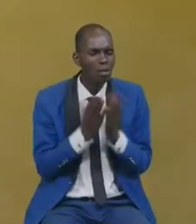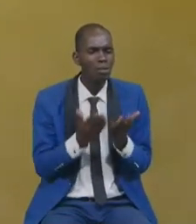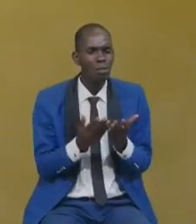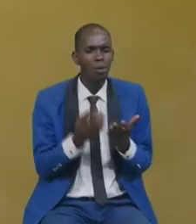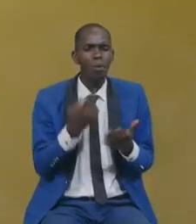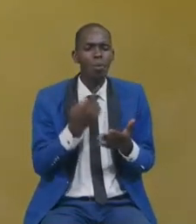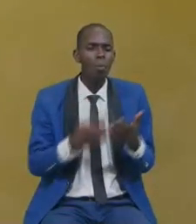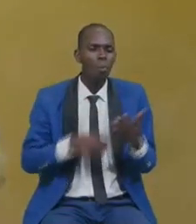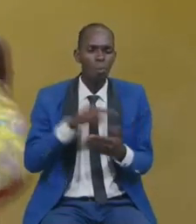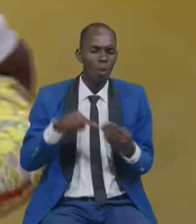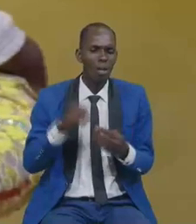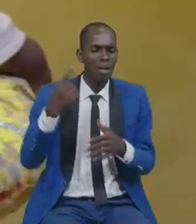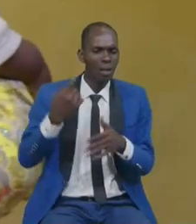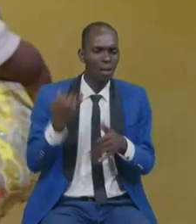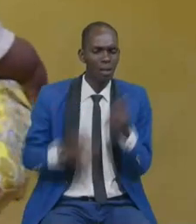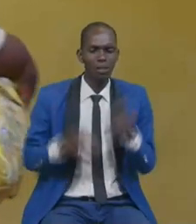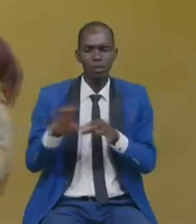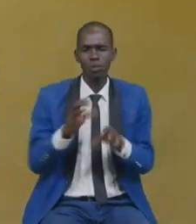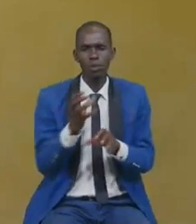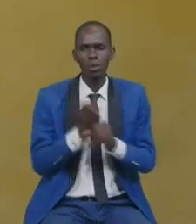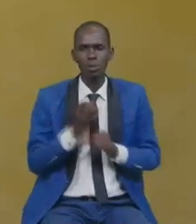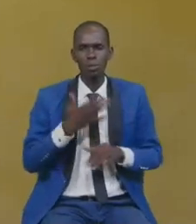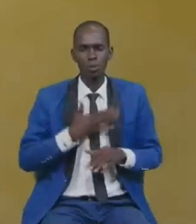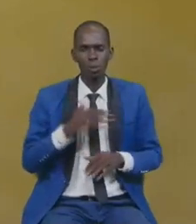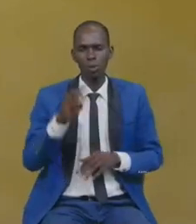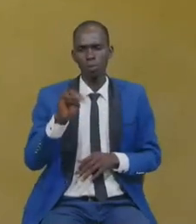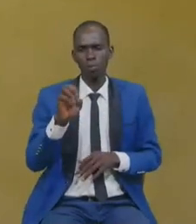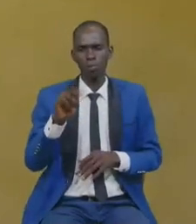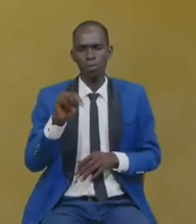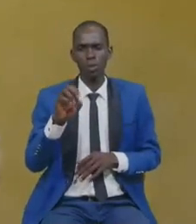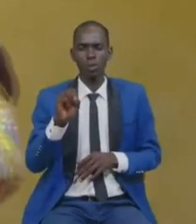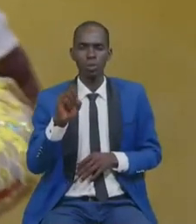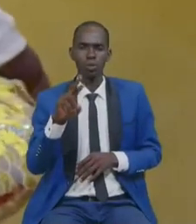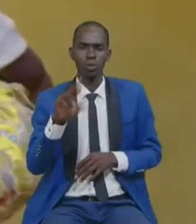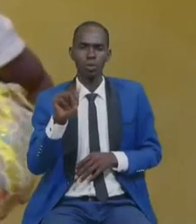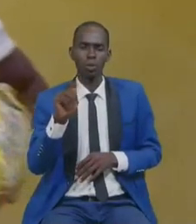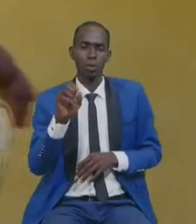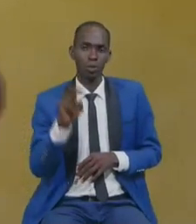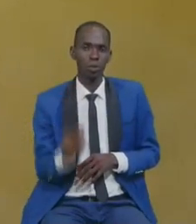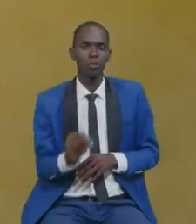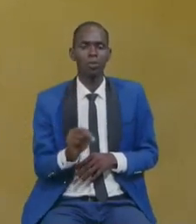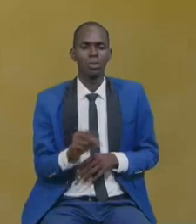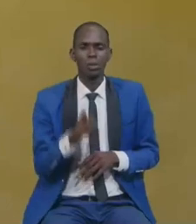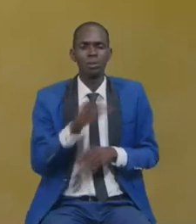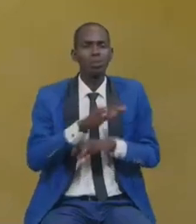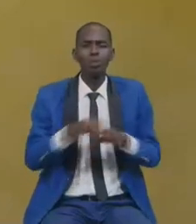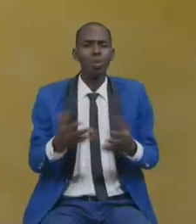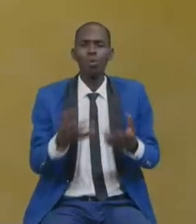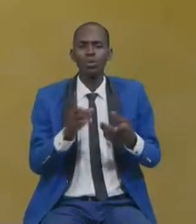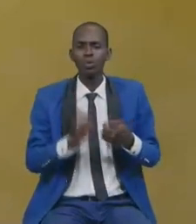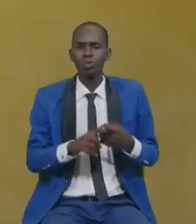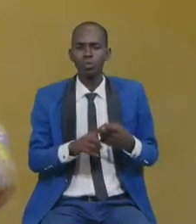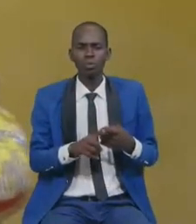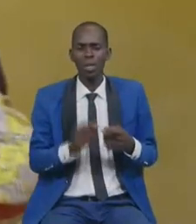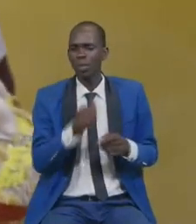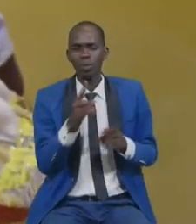pour la dernière fois ?» Je n'aime pas qu'on me pose cette question-là, parce que j'ai beaucoup de pensées